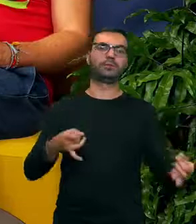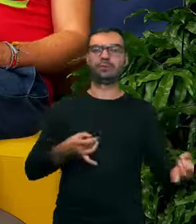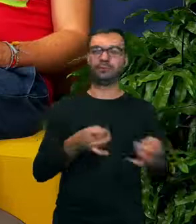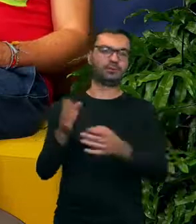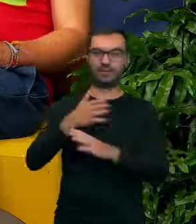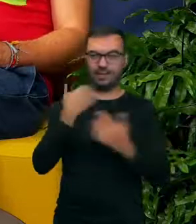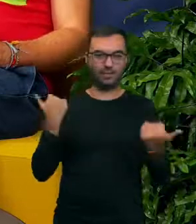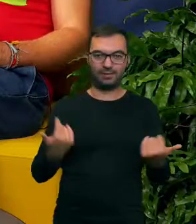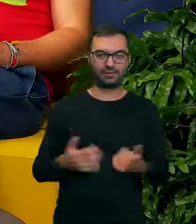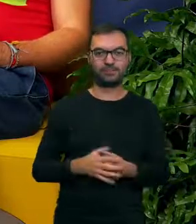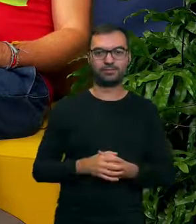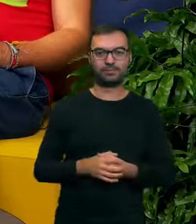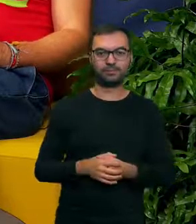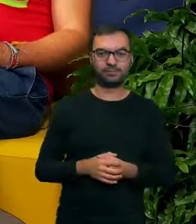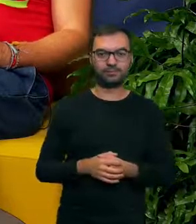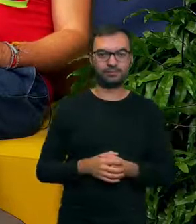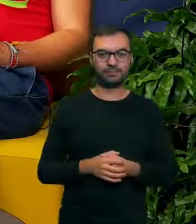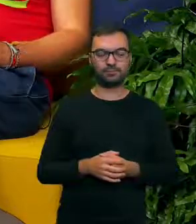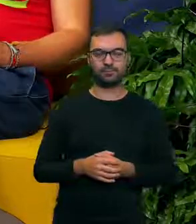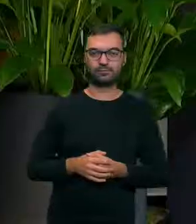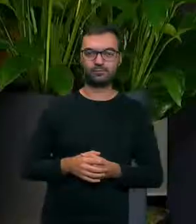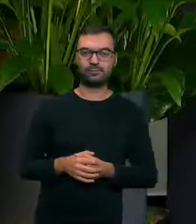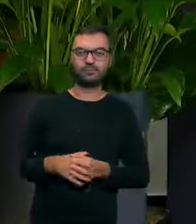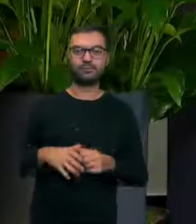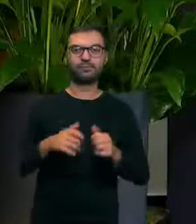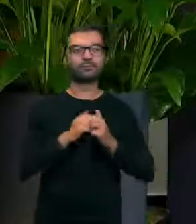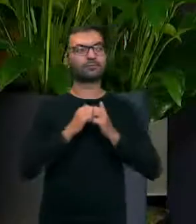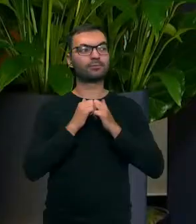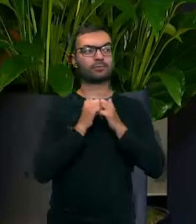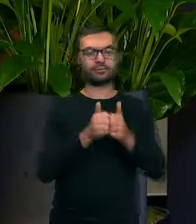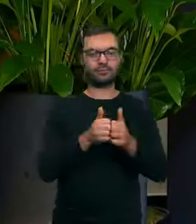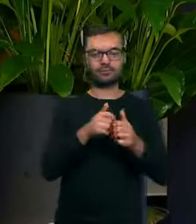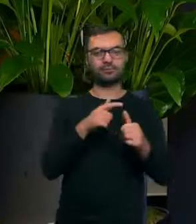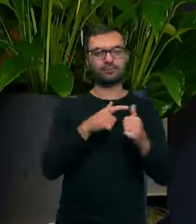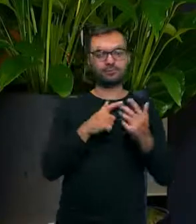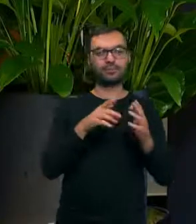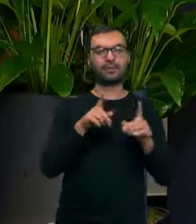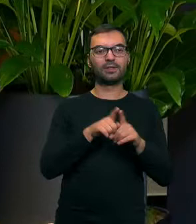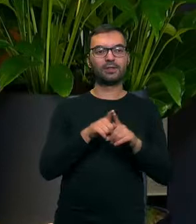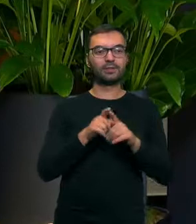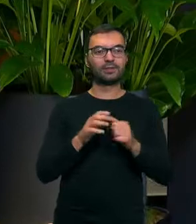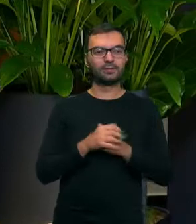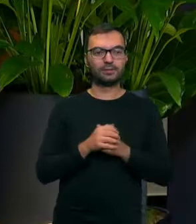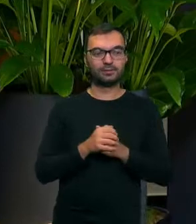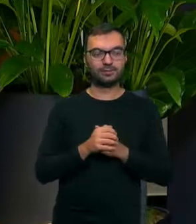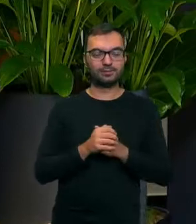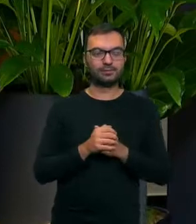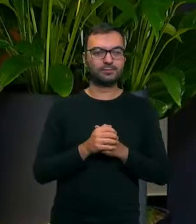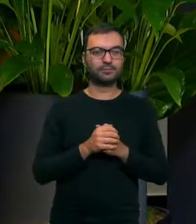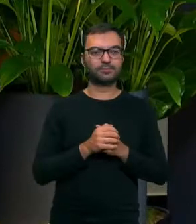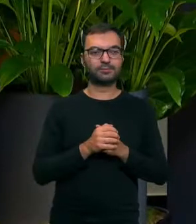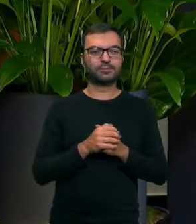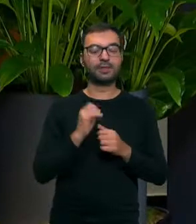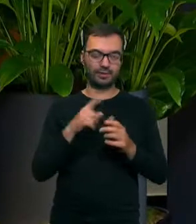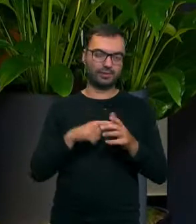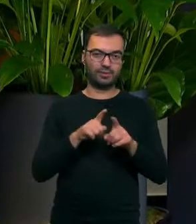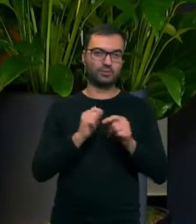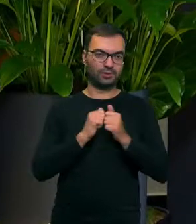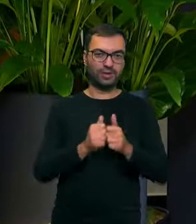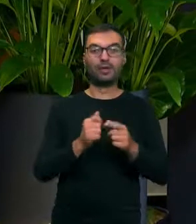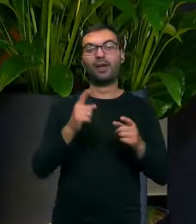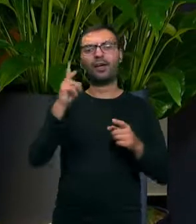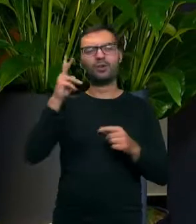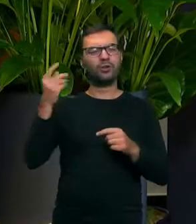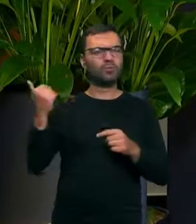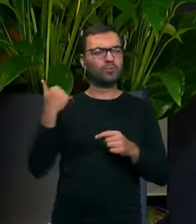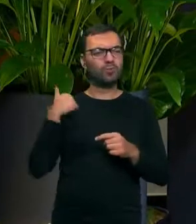pędzących na pociąg stąd te godziny nocne. Takie też wyzwania również oprócz wszystkich innych przed filmowcami stają, ale pamiętam, że ktoś mi